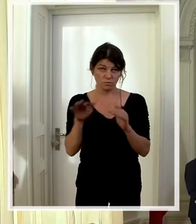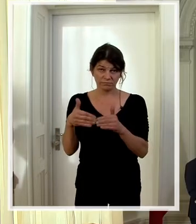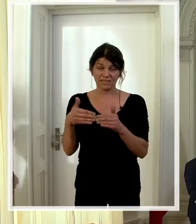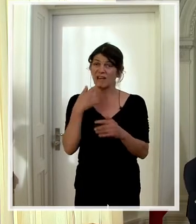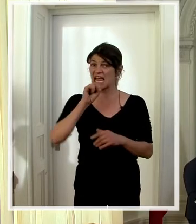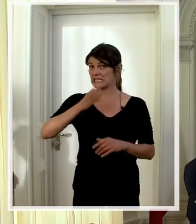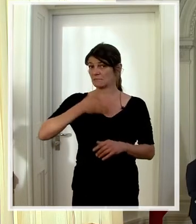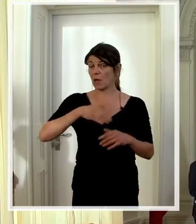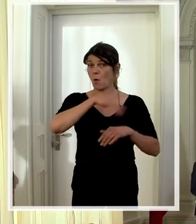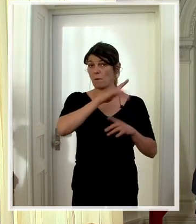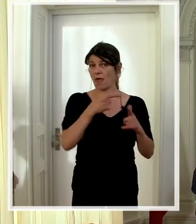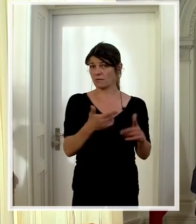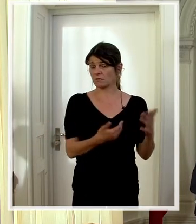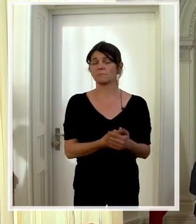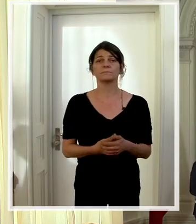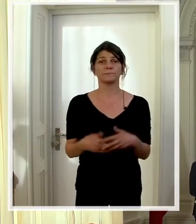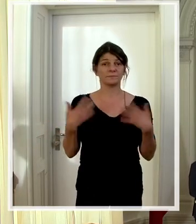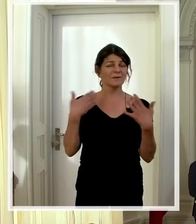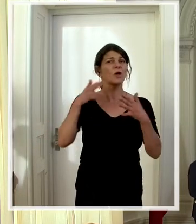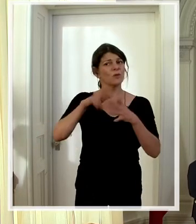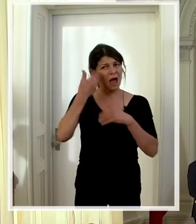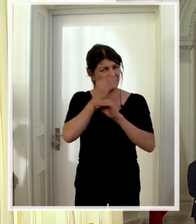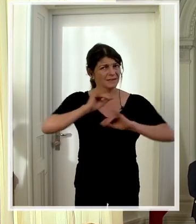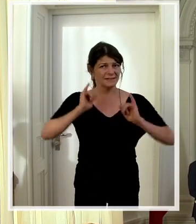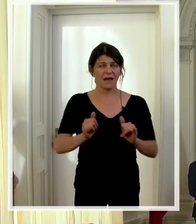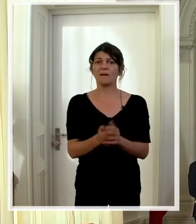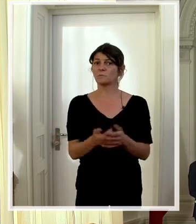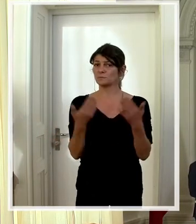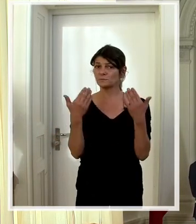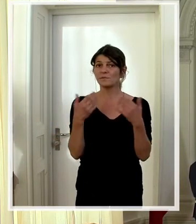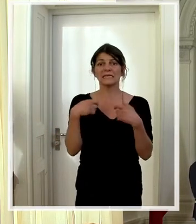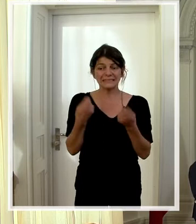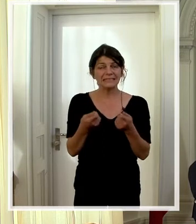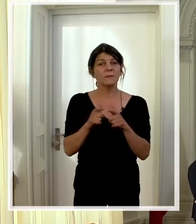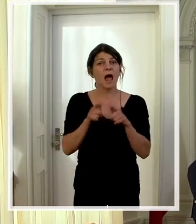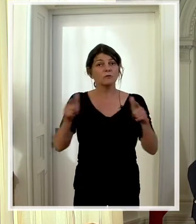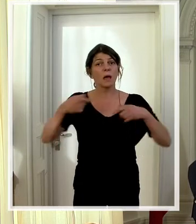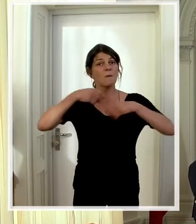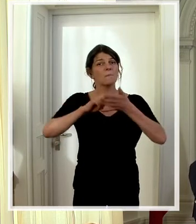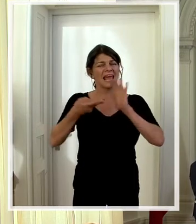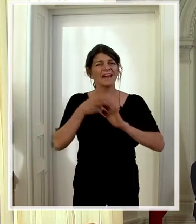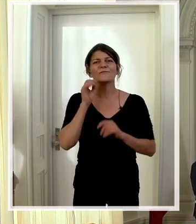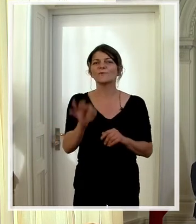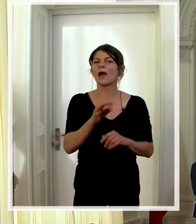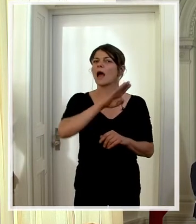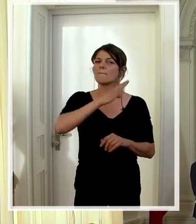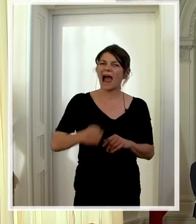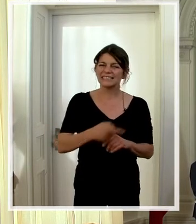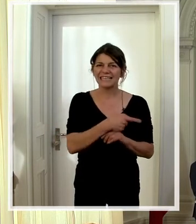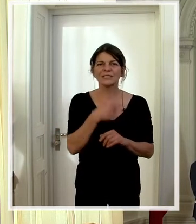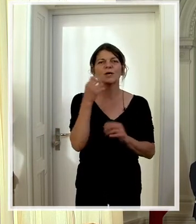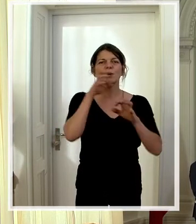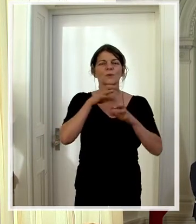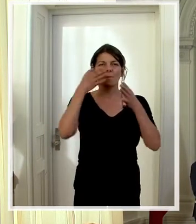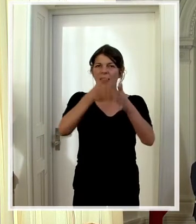Oberland. Also eben, ich möchte einfach das nochmal bekräftigen. Es gibt die Ausbaupläne in Balzers, also in Trübach, oder dass der